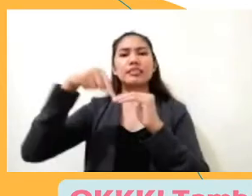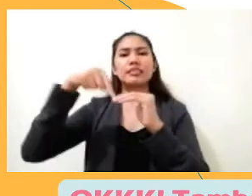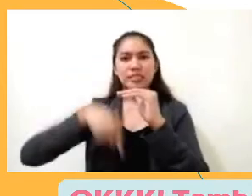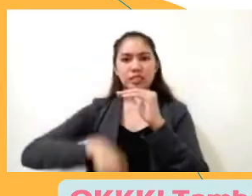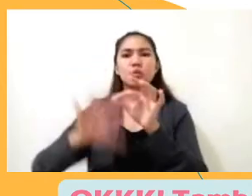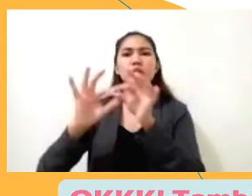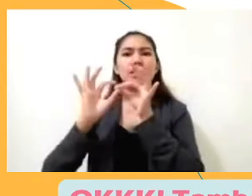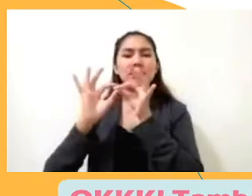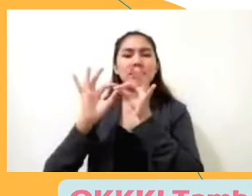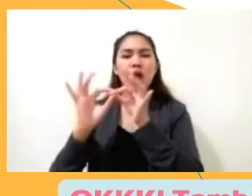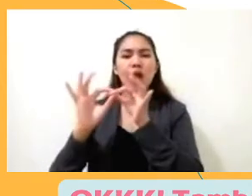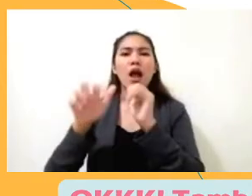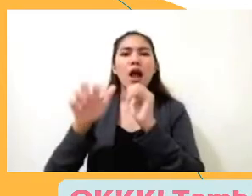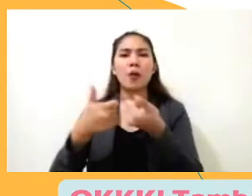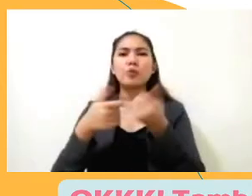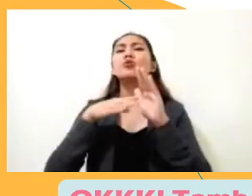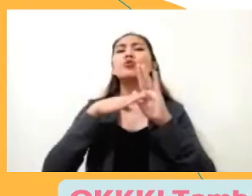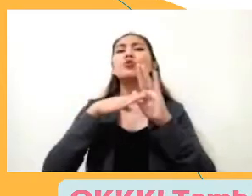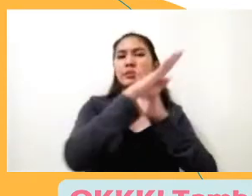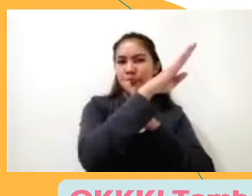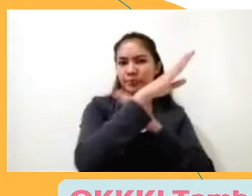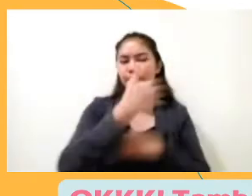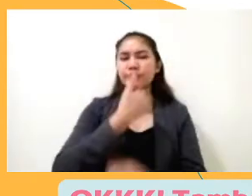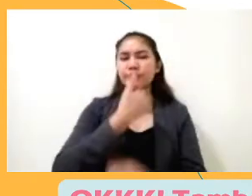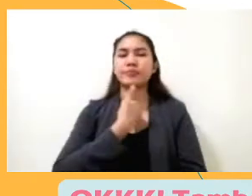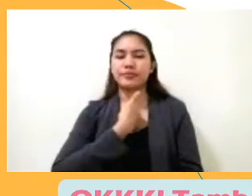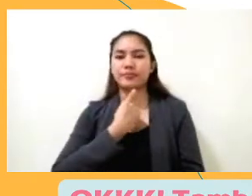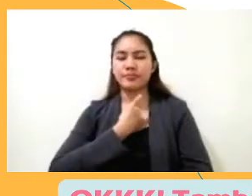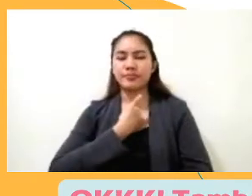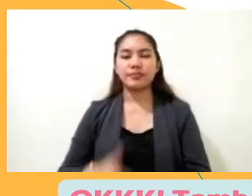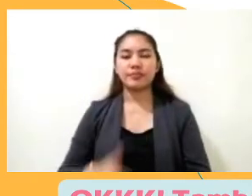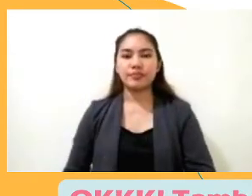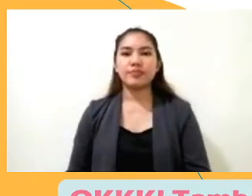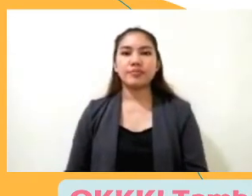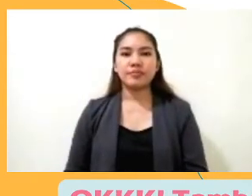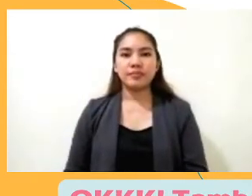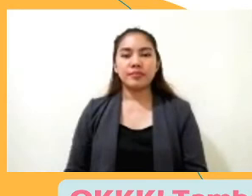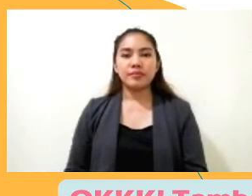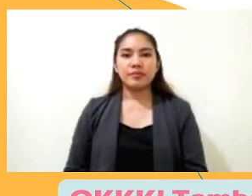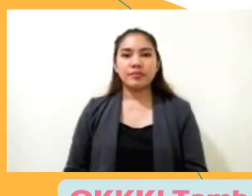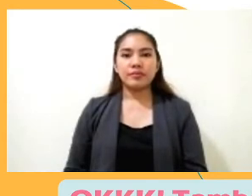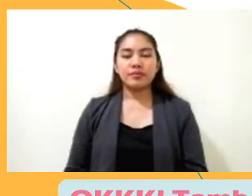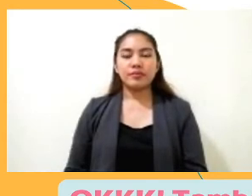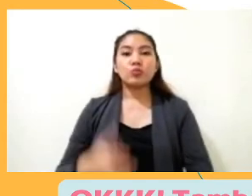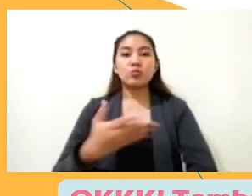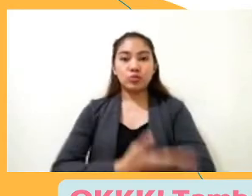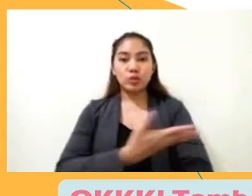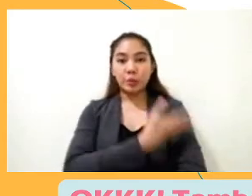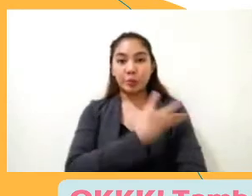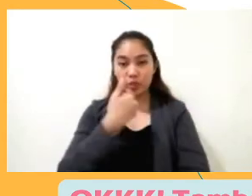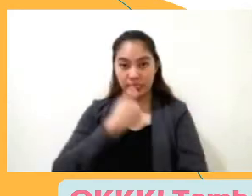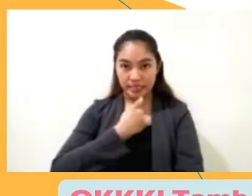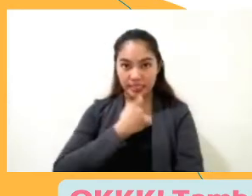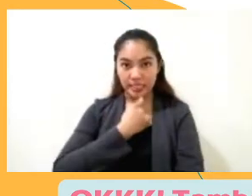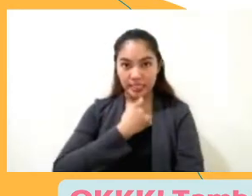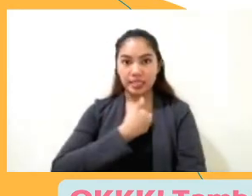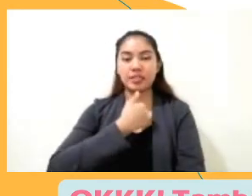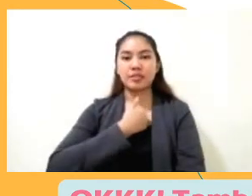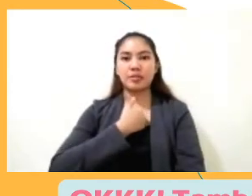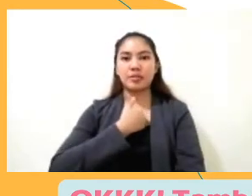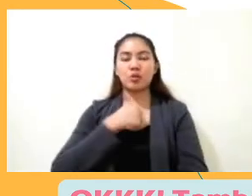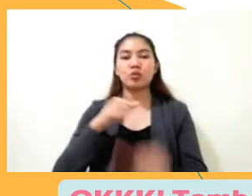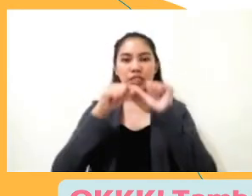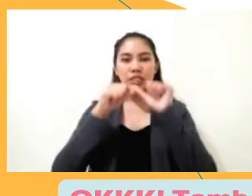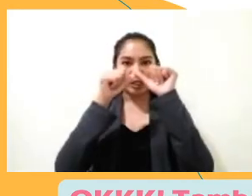development. Kaya naman ito, lamang sa ating patuloy na pag-develop, sa ating patuloy na pag-take ng